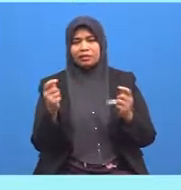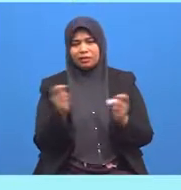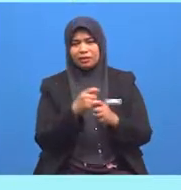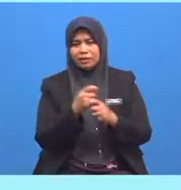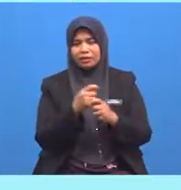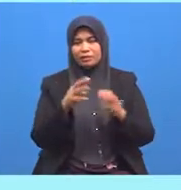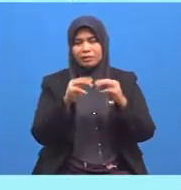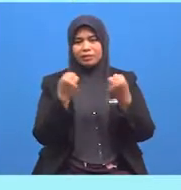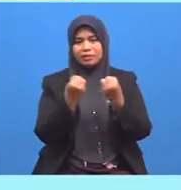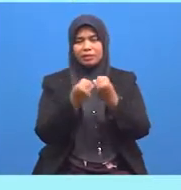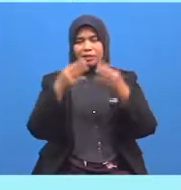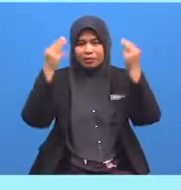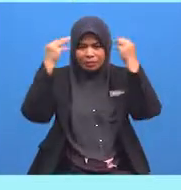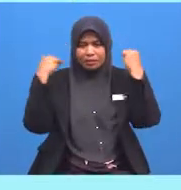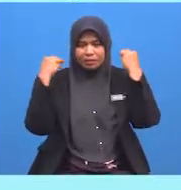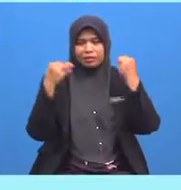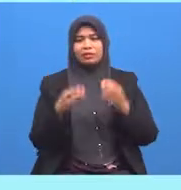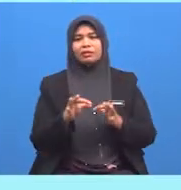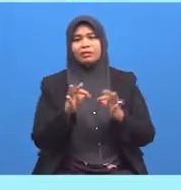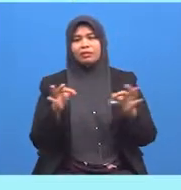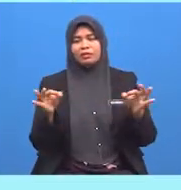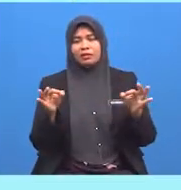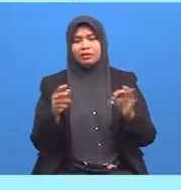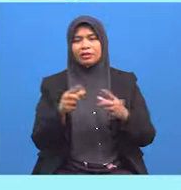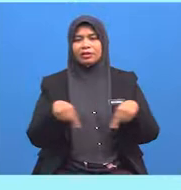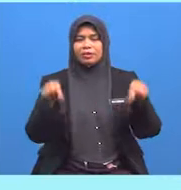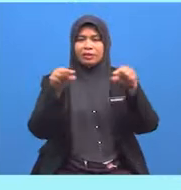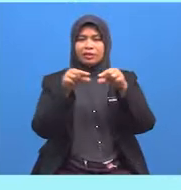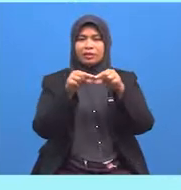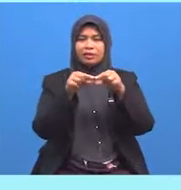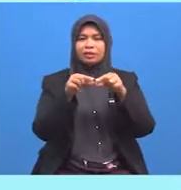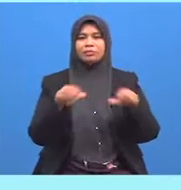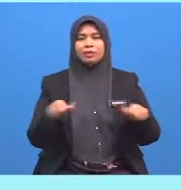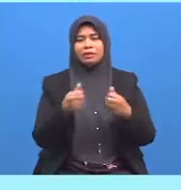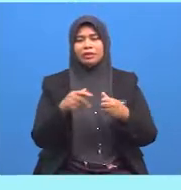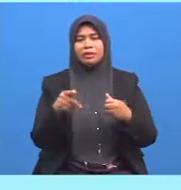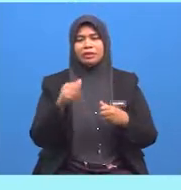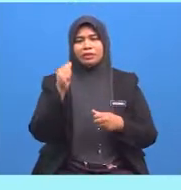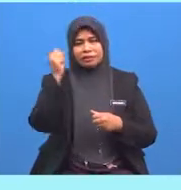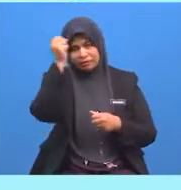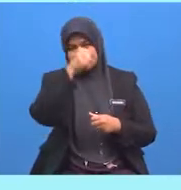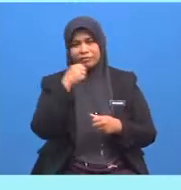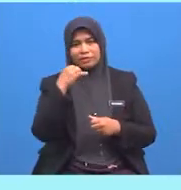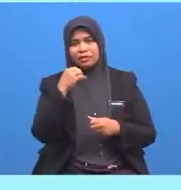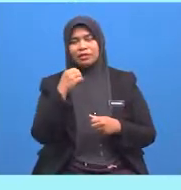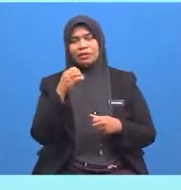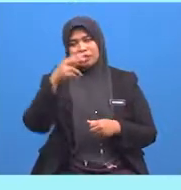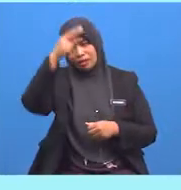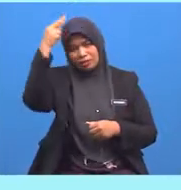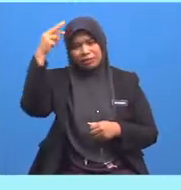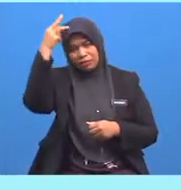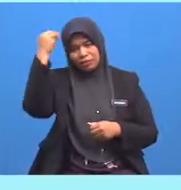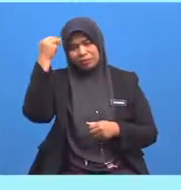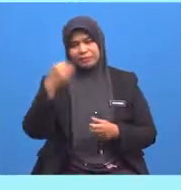jika tempat mengerikan kepentingan mengamalkan akhlak Nabi Muhammad shallallahu